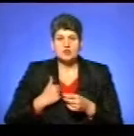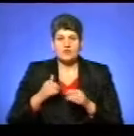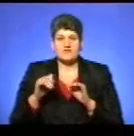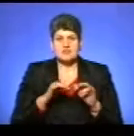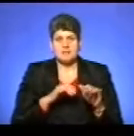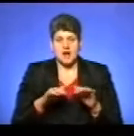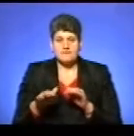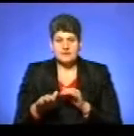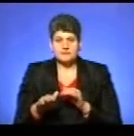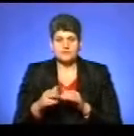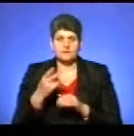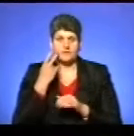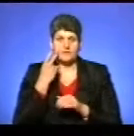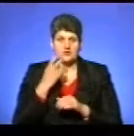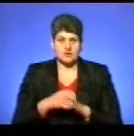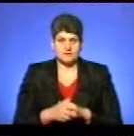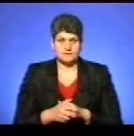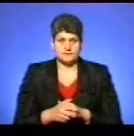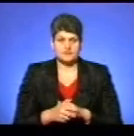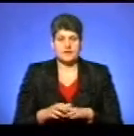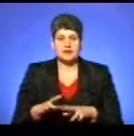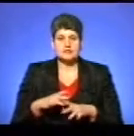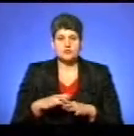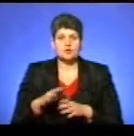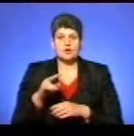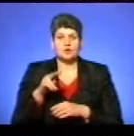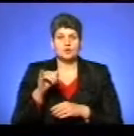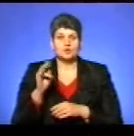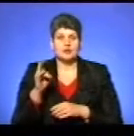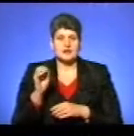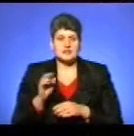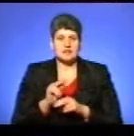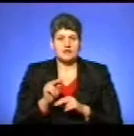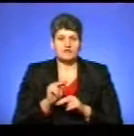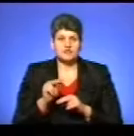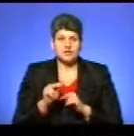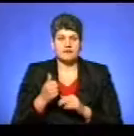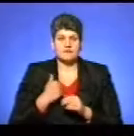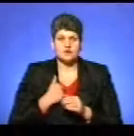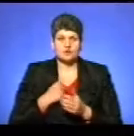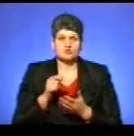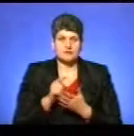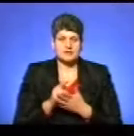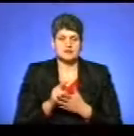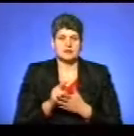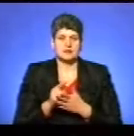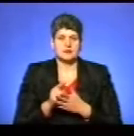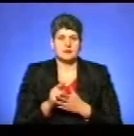справі весь час. Інструктор з позивним «Лукас» навчає військовозобов'язаних тактичної